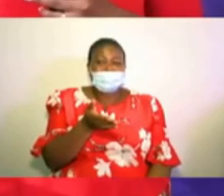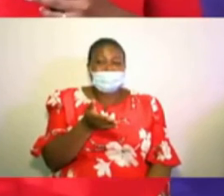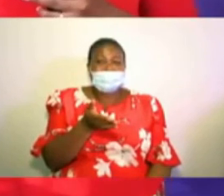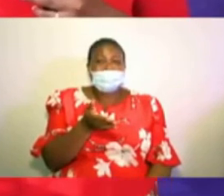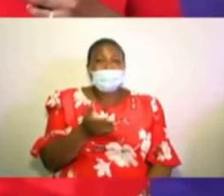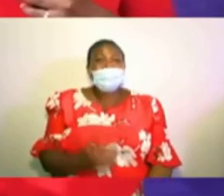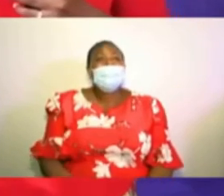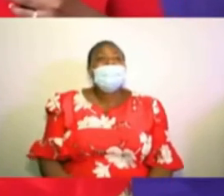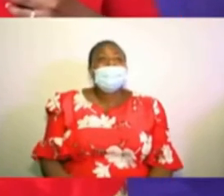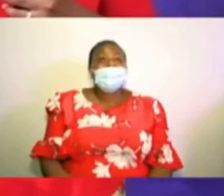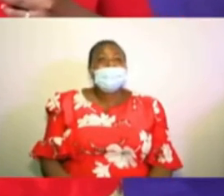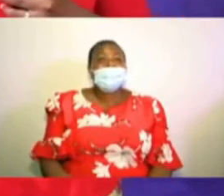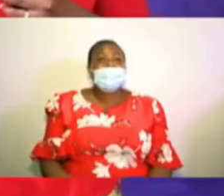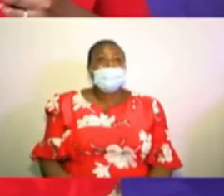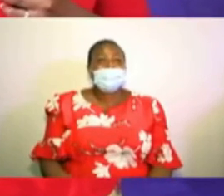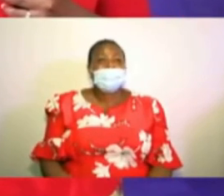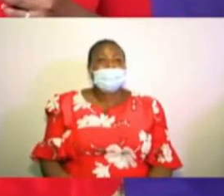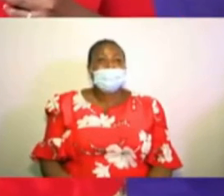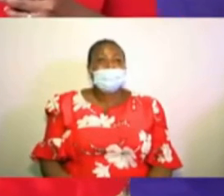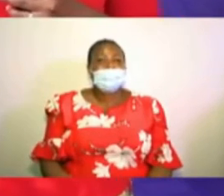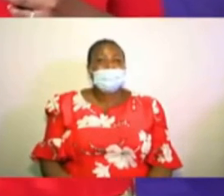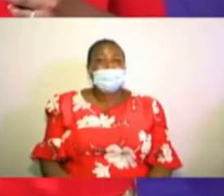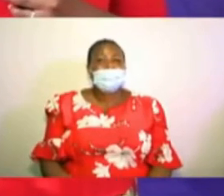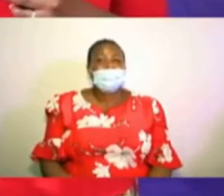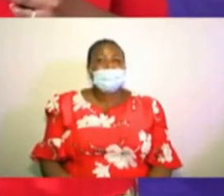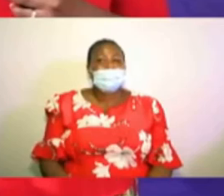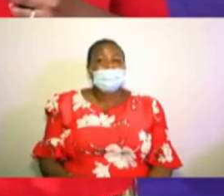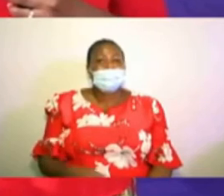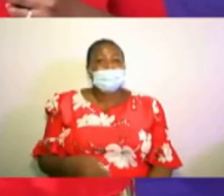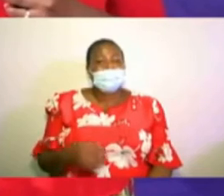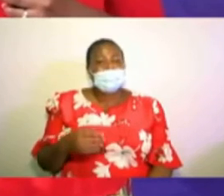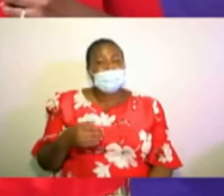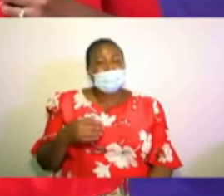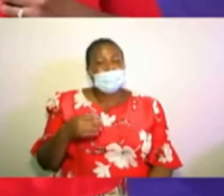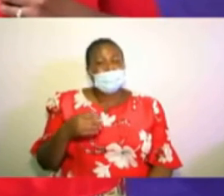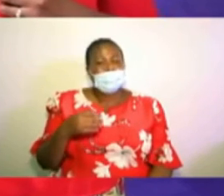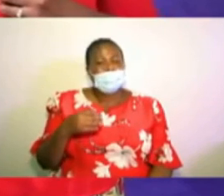I said something that happened to me